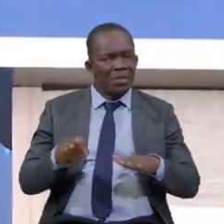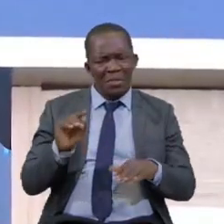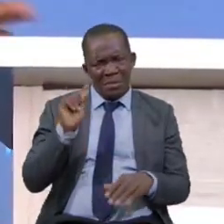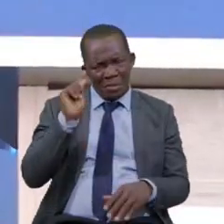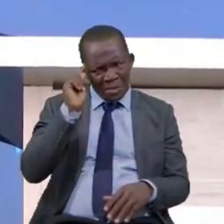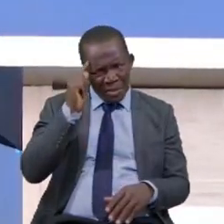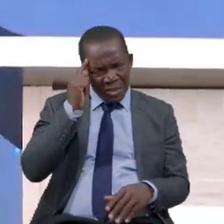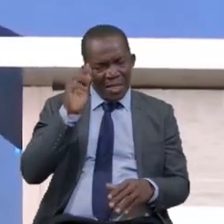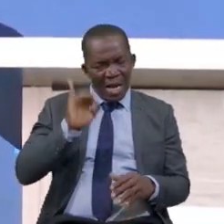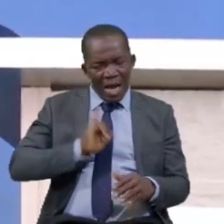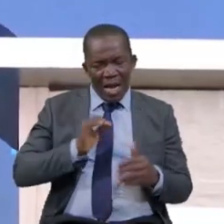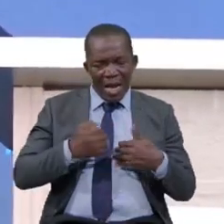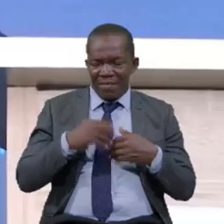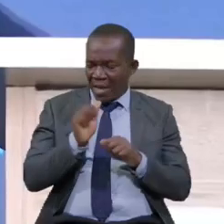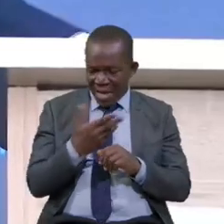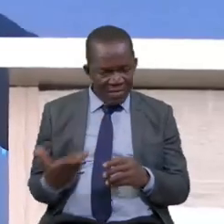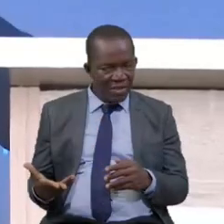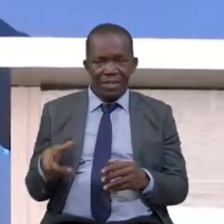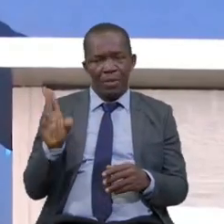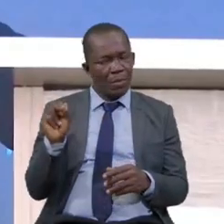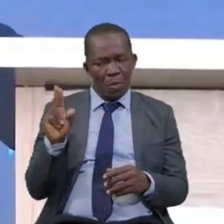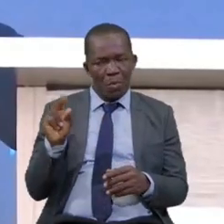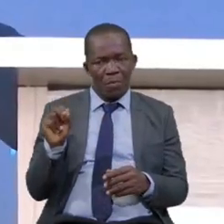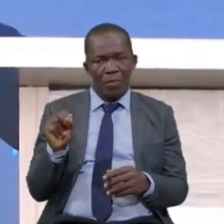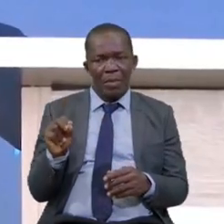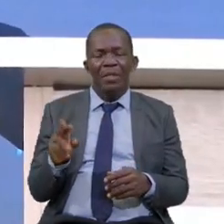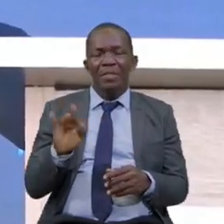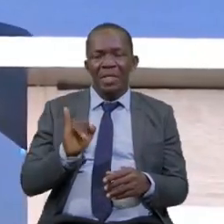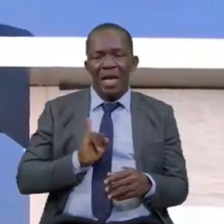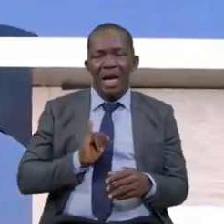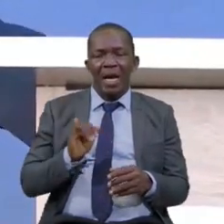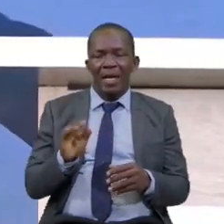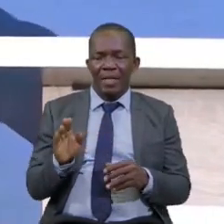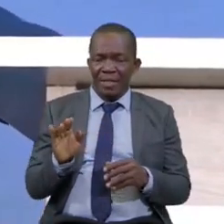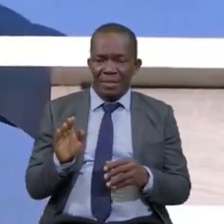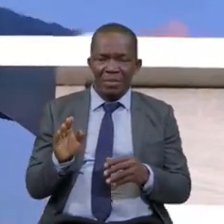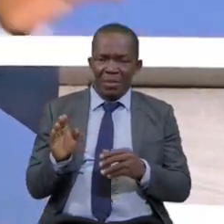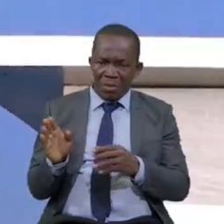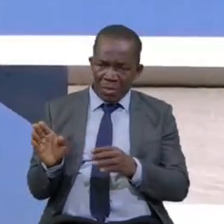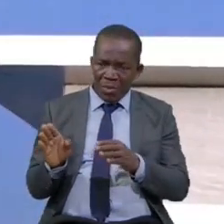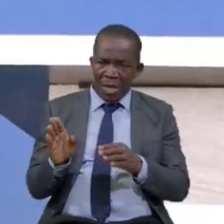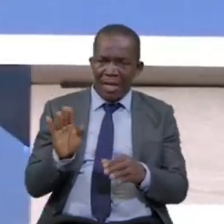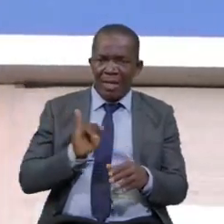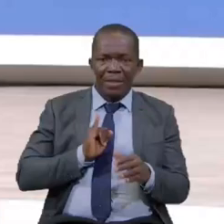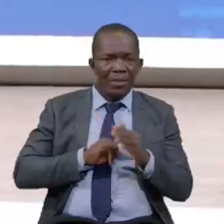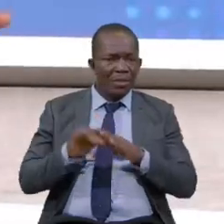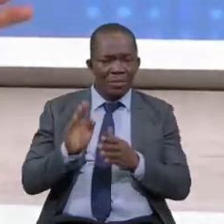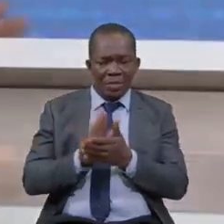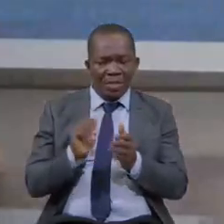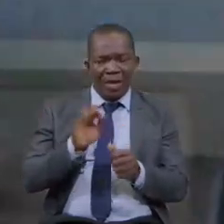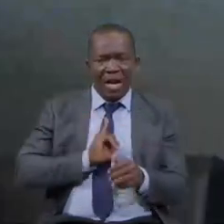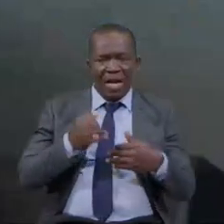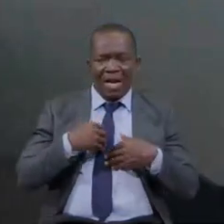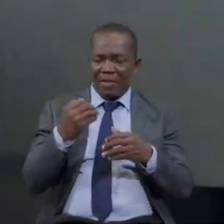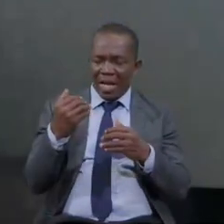ciel a offrir. Ce n'est pas que j'ai déjà atteint la perfection ou que je suis déjà atteint la